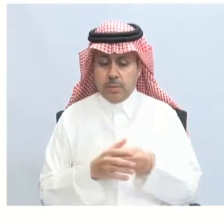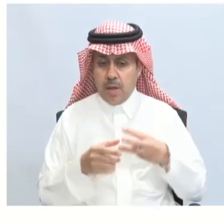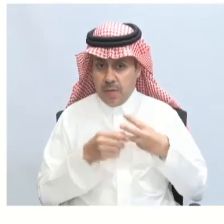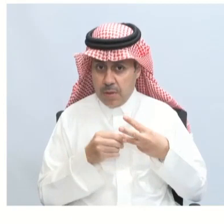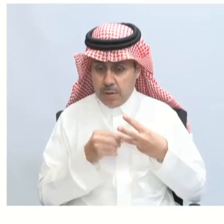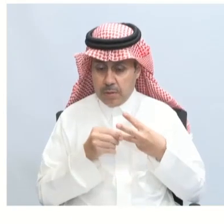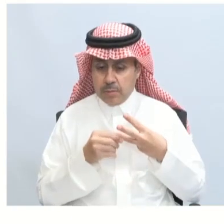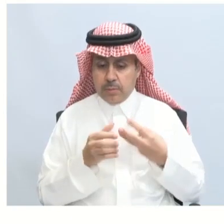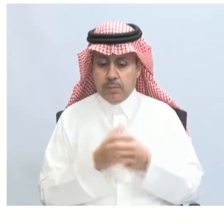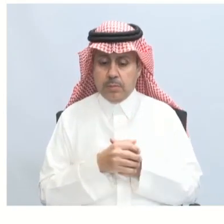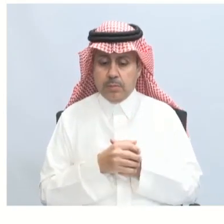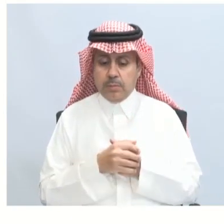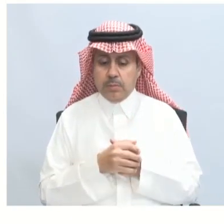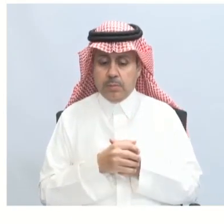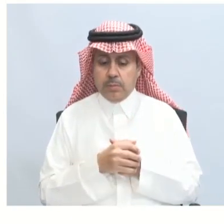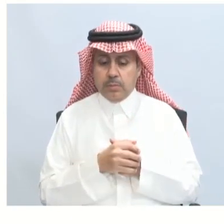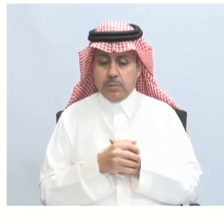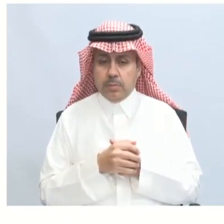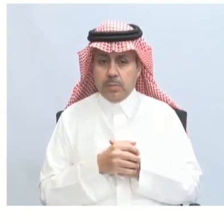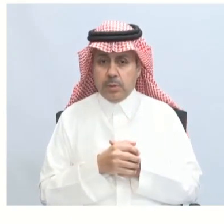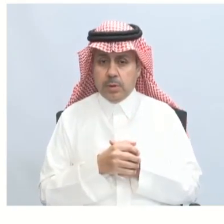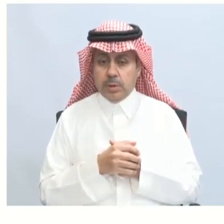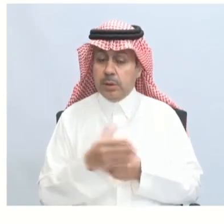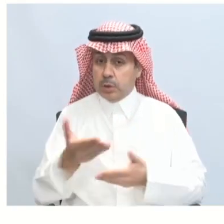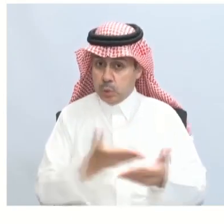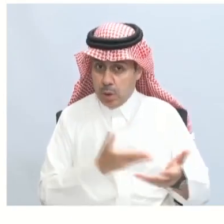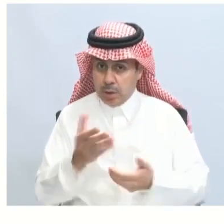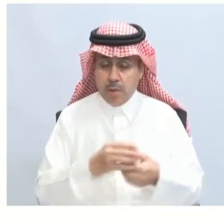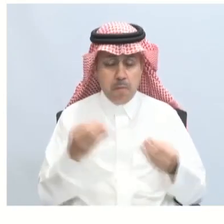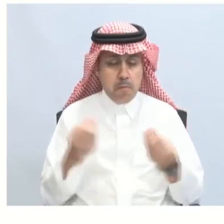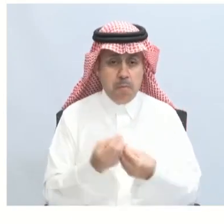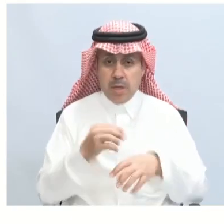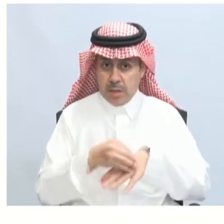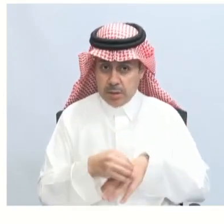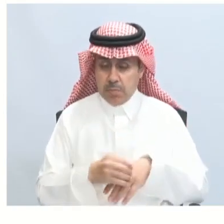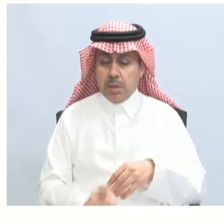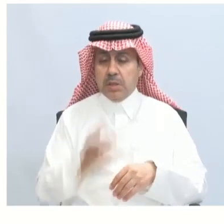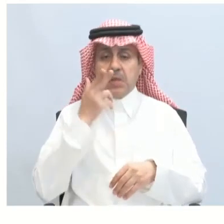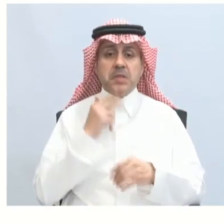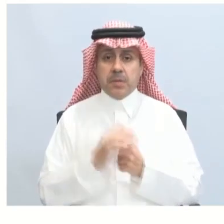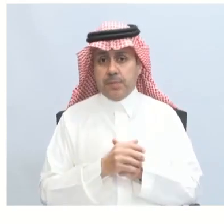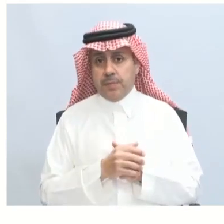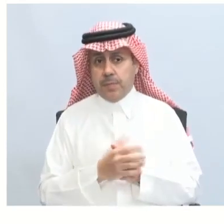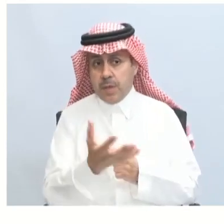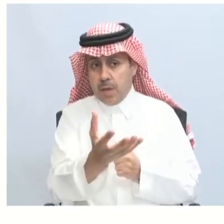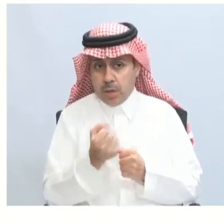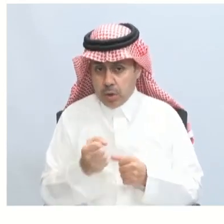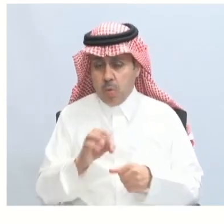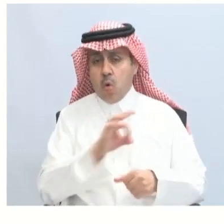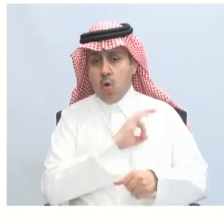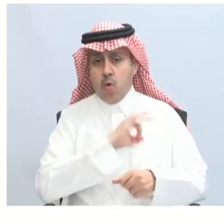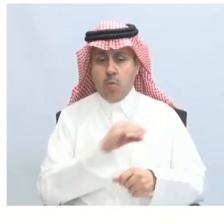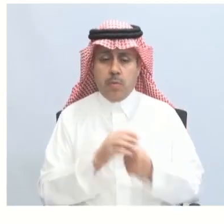اثار اثر سلوكي نستفيد من هذه الايات اتحدث مع الناس بالتي هي احسن لاكسب حبهم